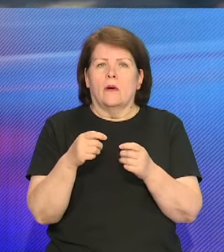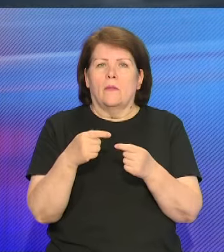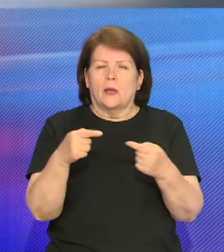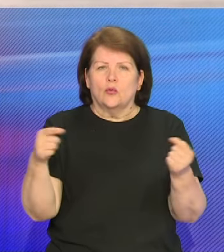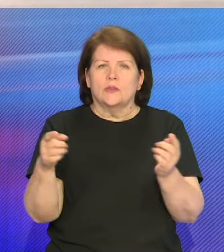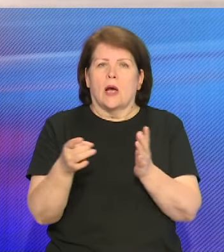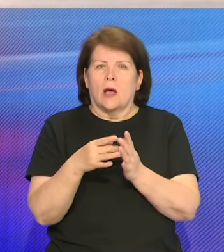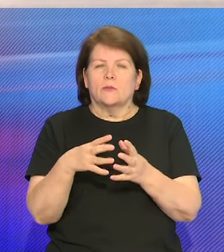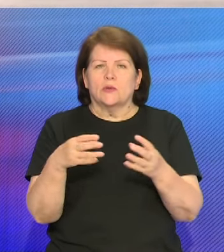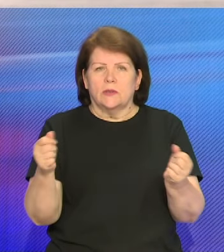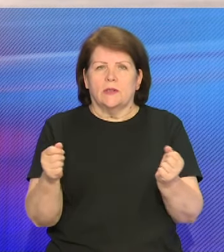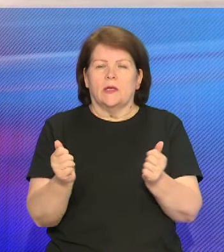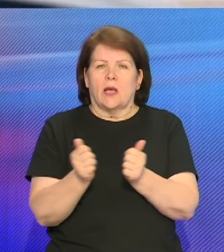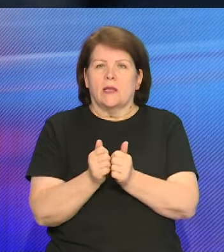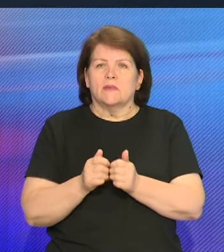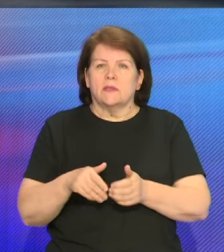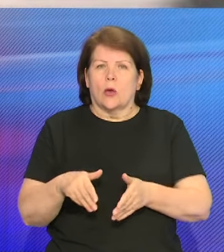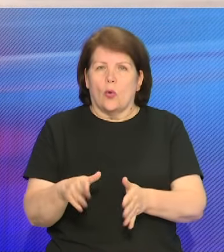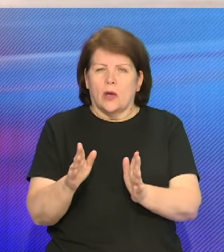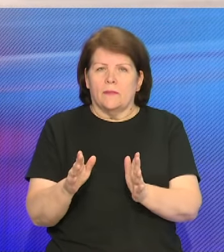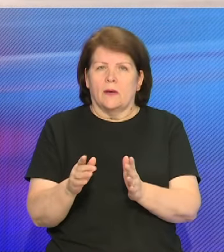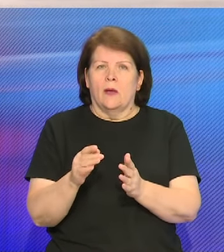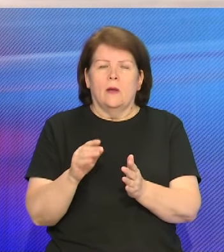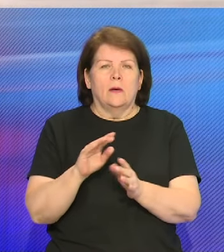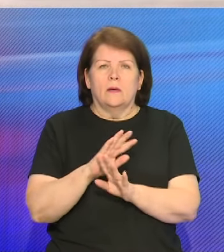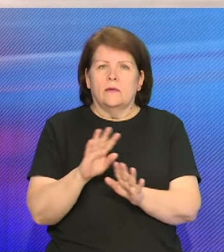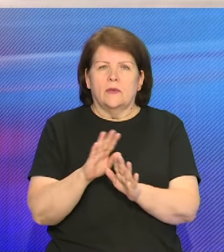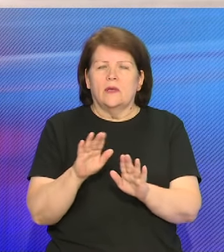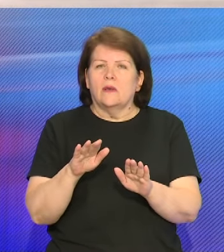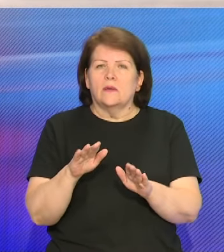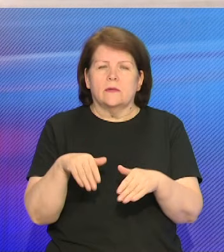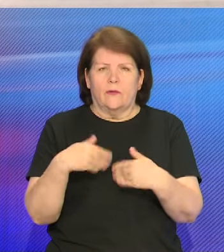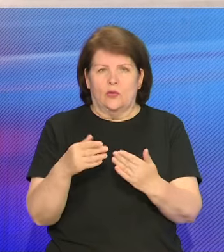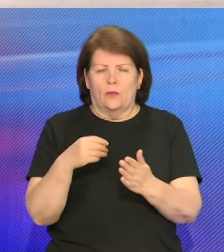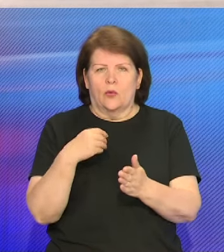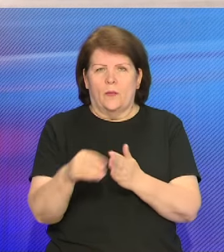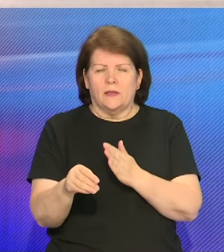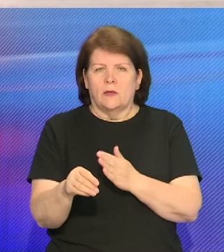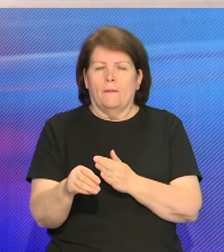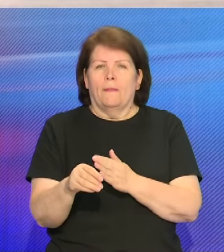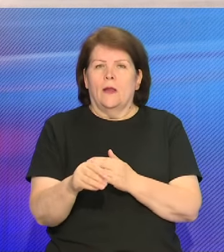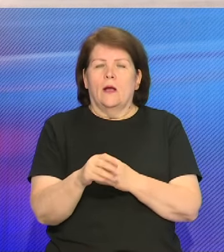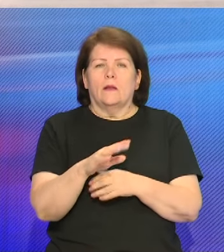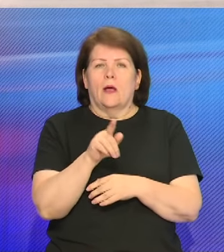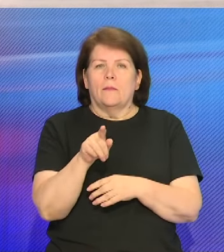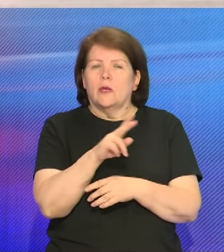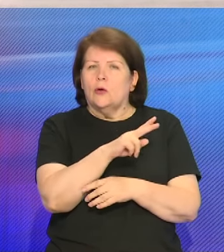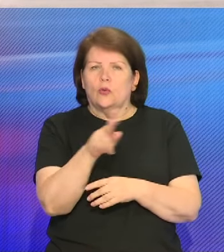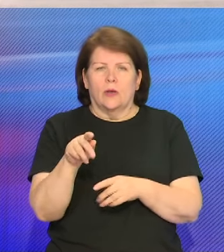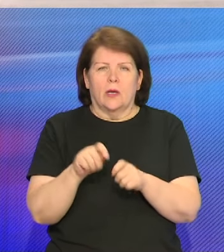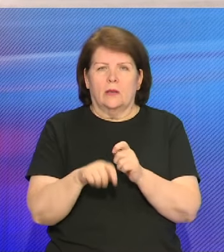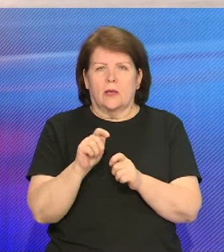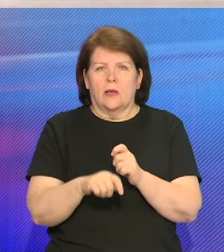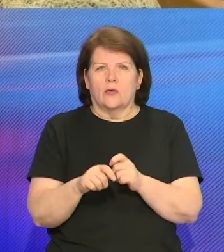у придорожных полос, у дорог, на стихийных, неорганизованной торговле, на стихийных местах никто не контролирует, и это вообще